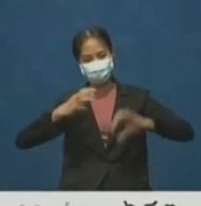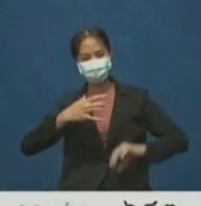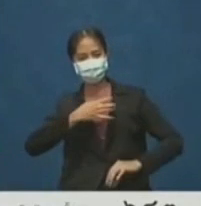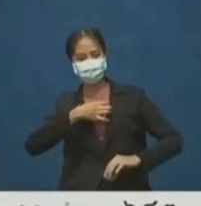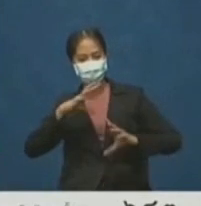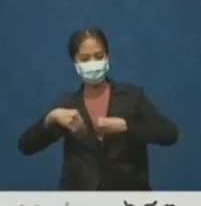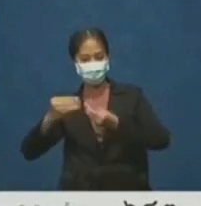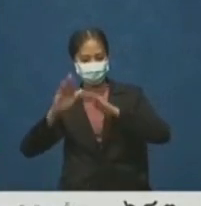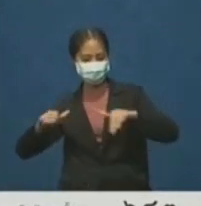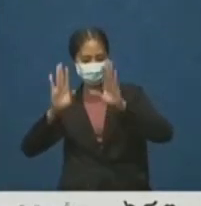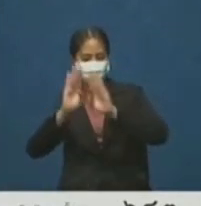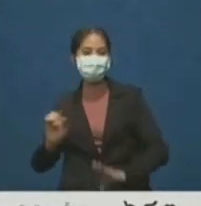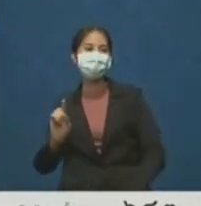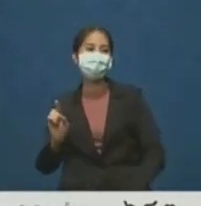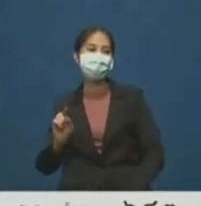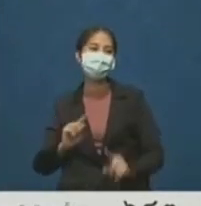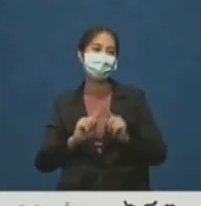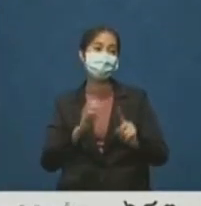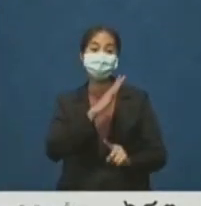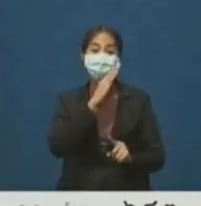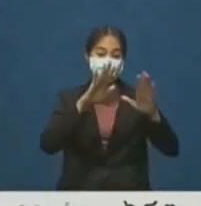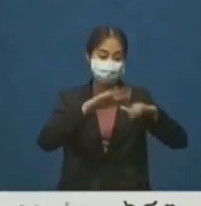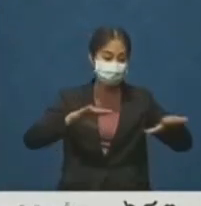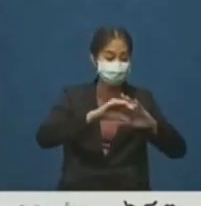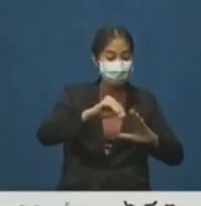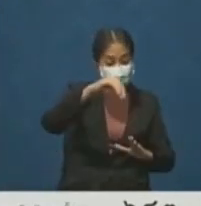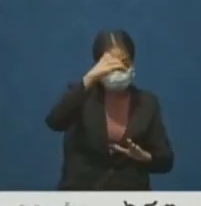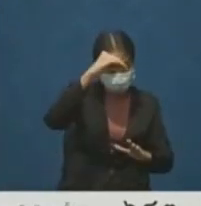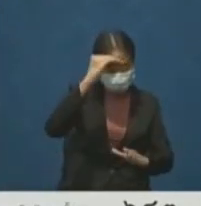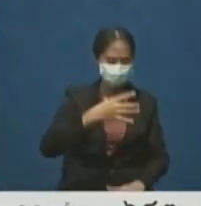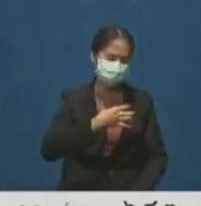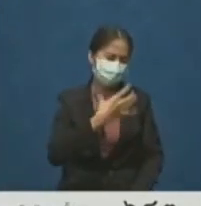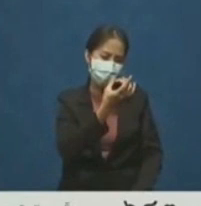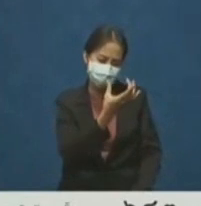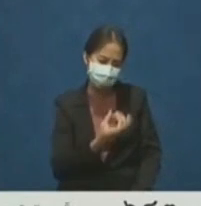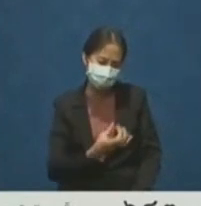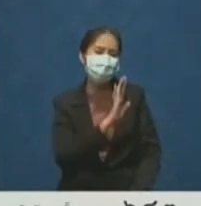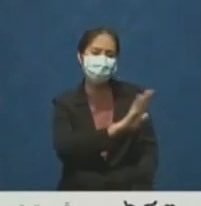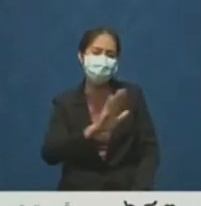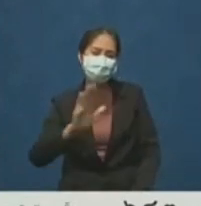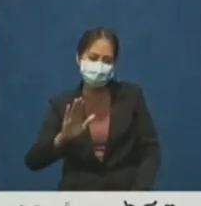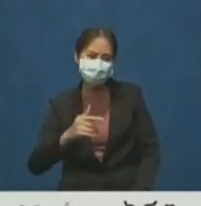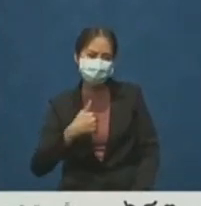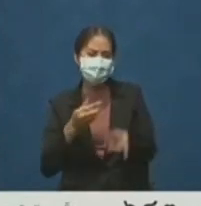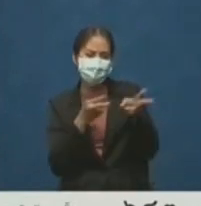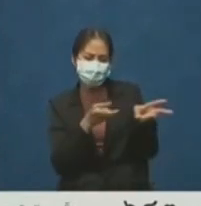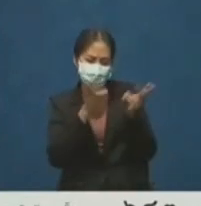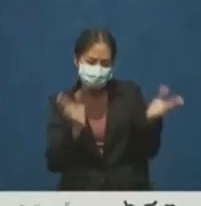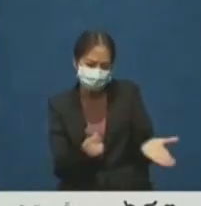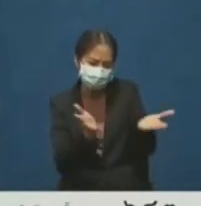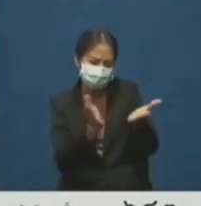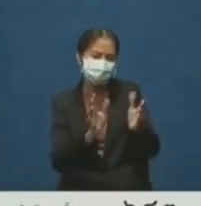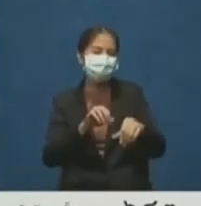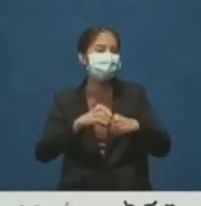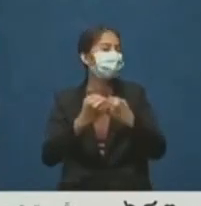การเป็นอย่างไรแต่ไม่ได้คำนึงถึงเด็กที่ต้องอยู่ในระบบการศึกษาว่าเขาต้องการอะไรบ้างหรือเราจะส่งเสริมเขาอย่างไ